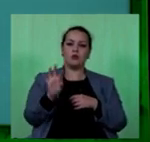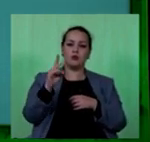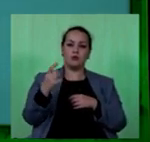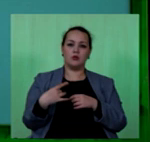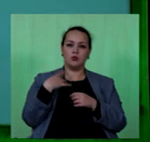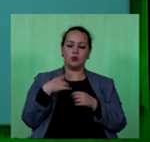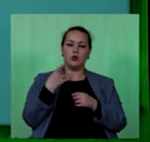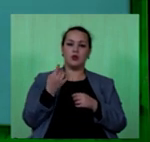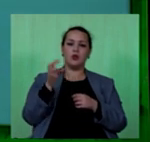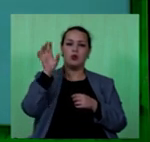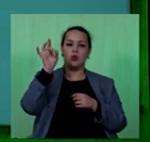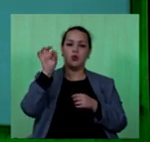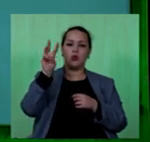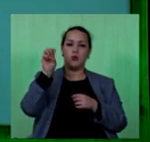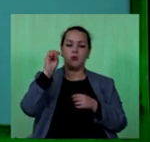ромашку